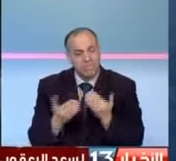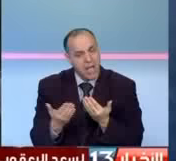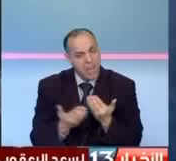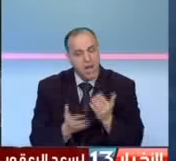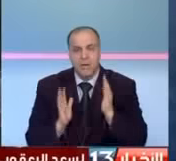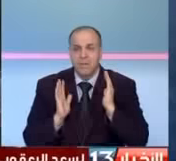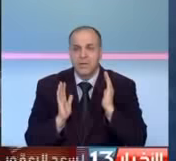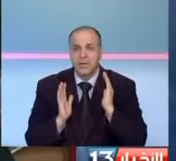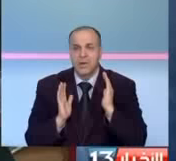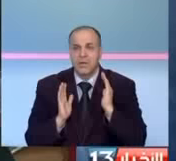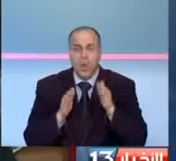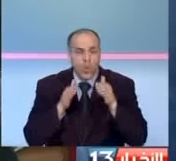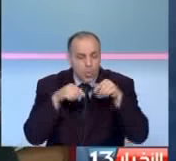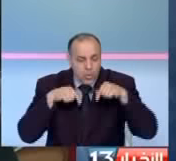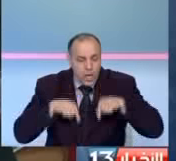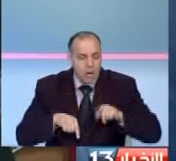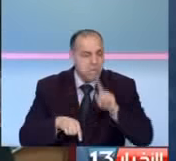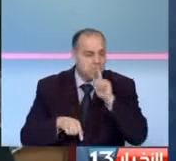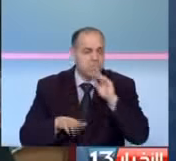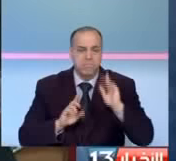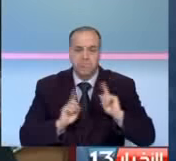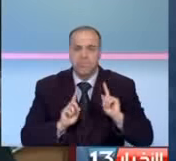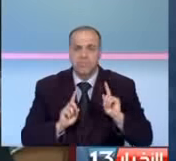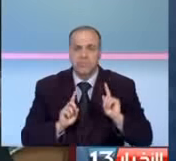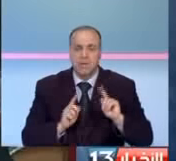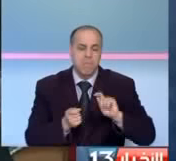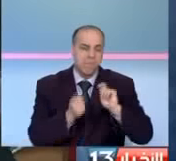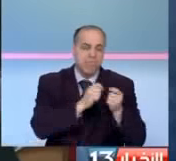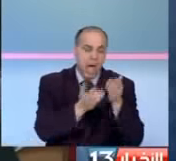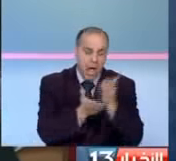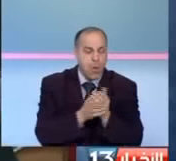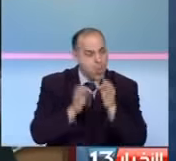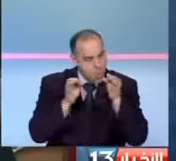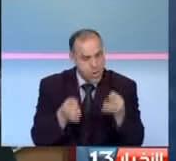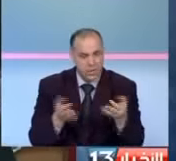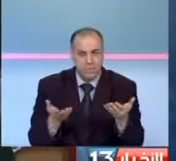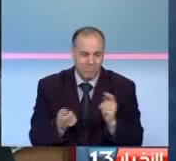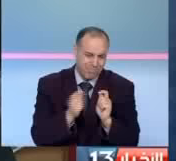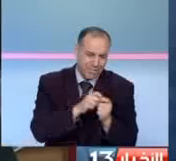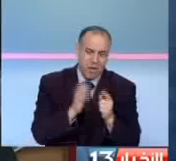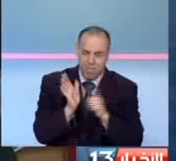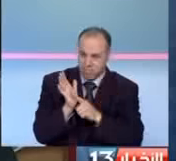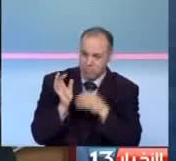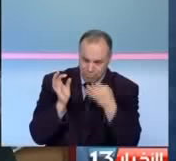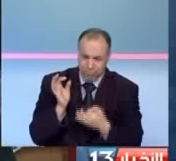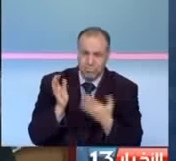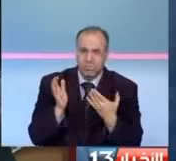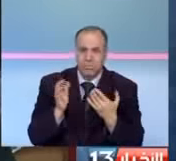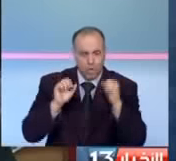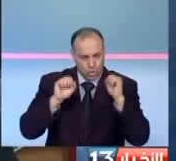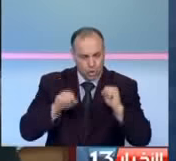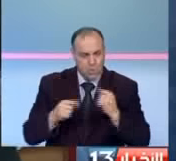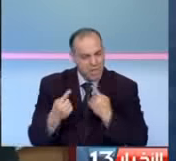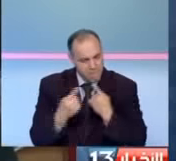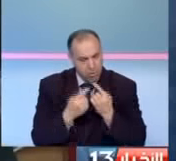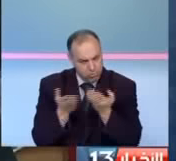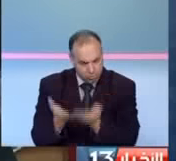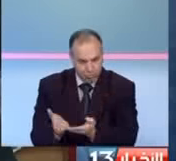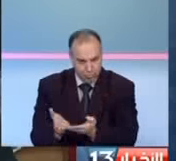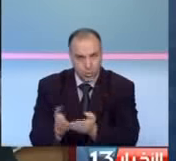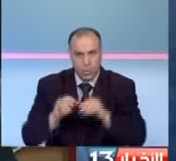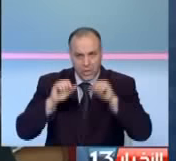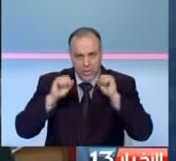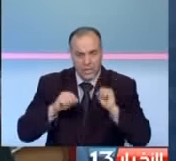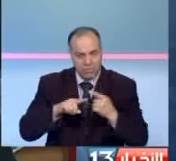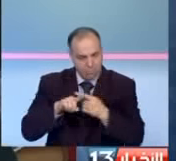معها، إلى أن تستجيب الحكومة وتعطينا بدائل حقيقية يعني فعلا يعني قادرة أن تتفاوض وقادرة أن